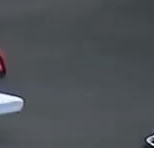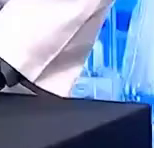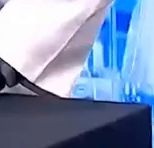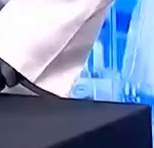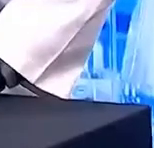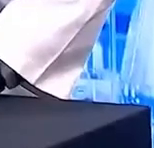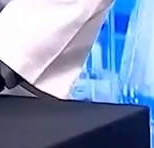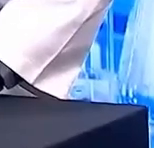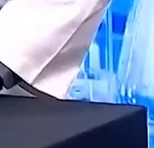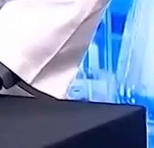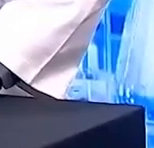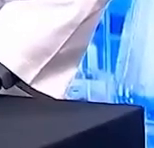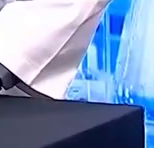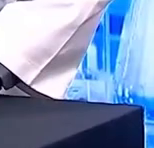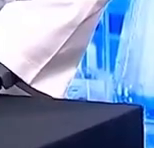hai hai